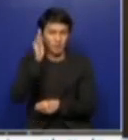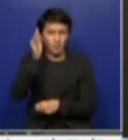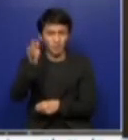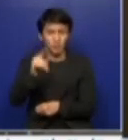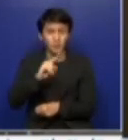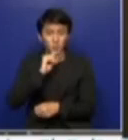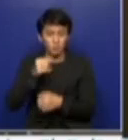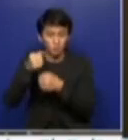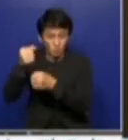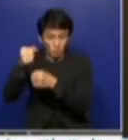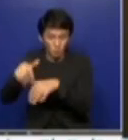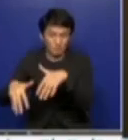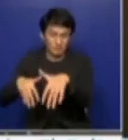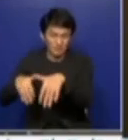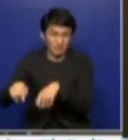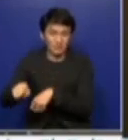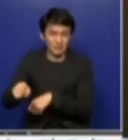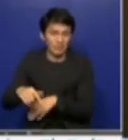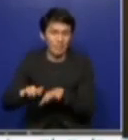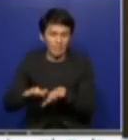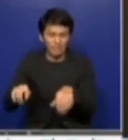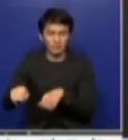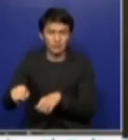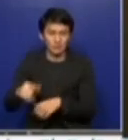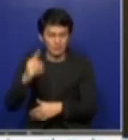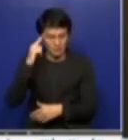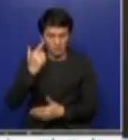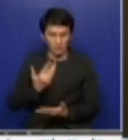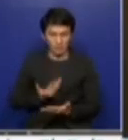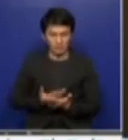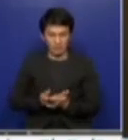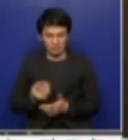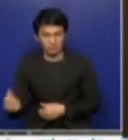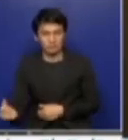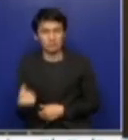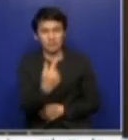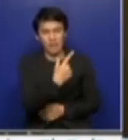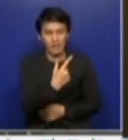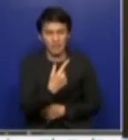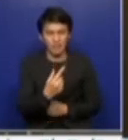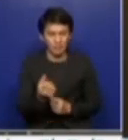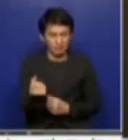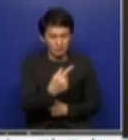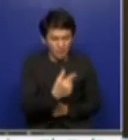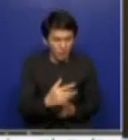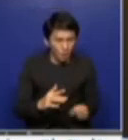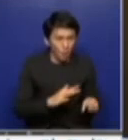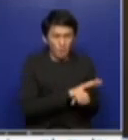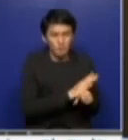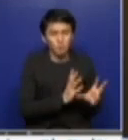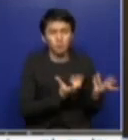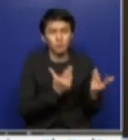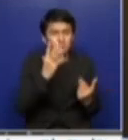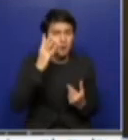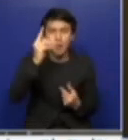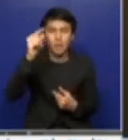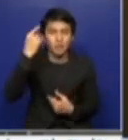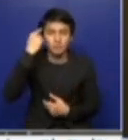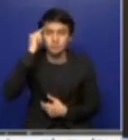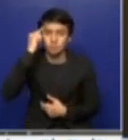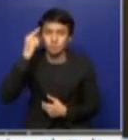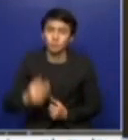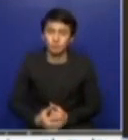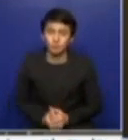นุมกันอยู่ในปัจจุบันนี้จะมาใช้หนี้หมดเมื่อไหร่ในประการที่สองครับท่านประ